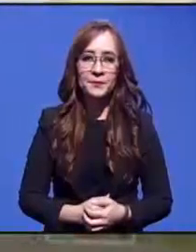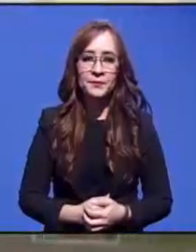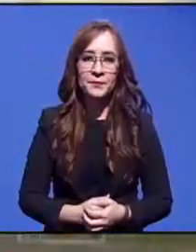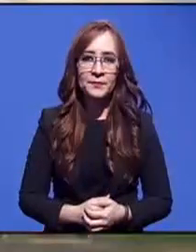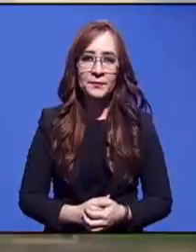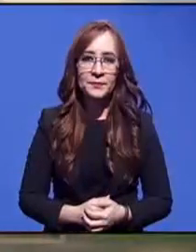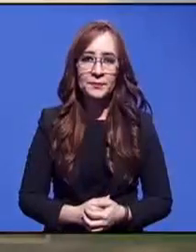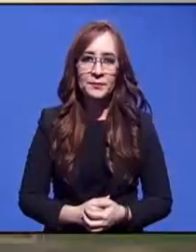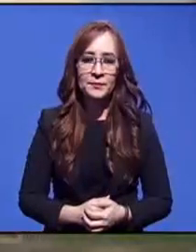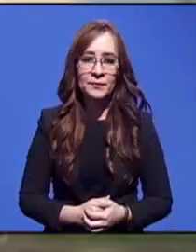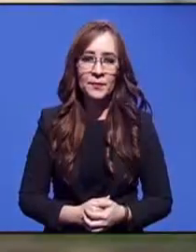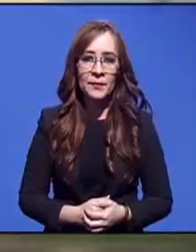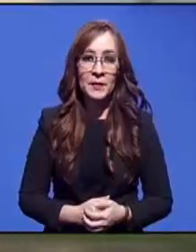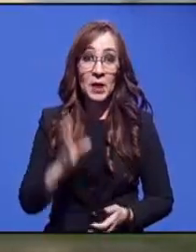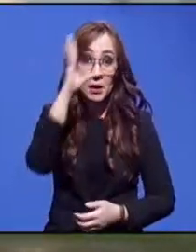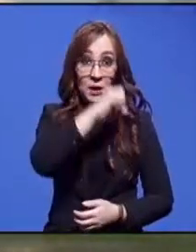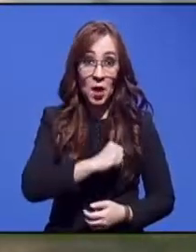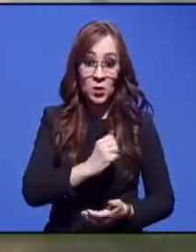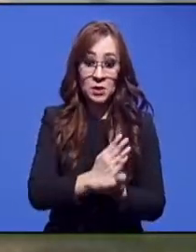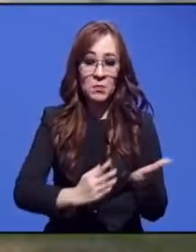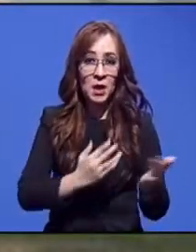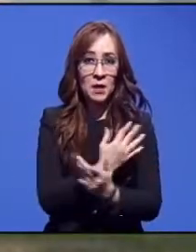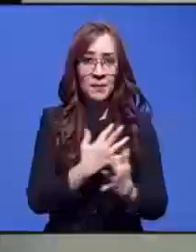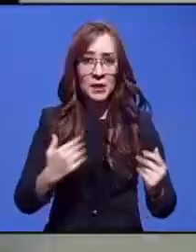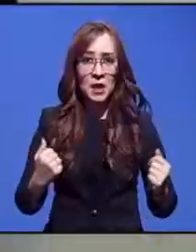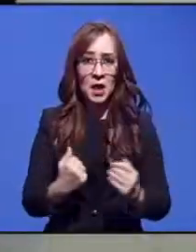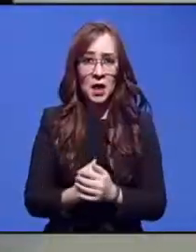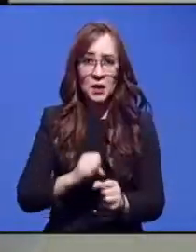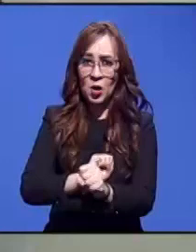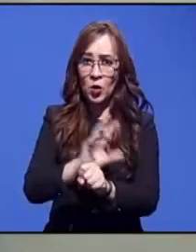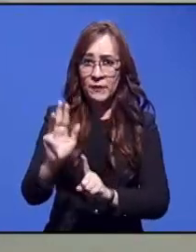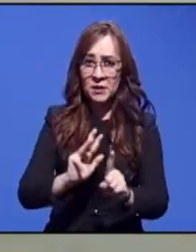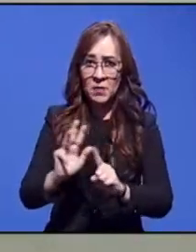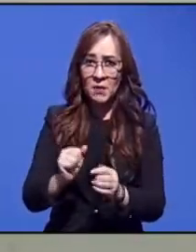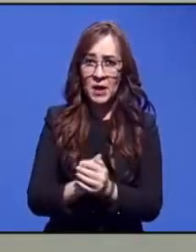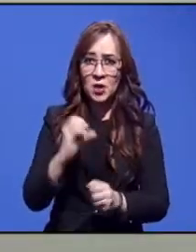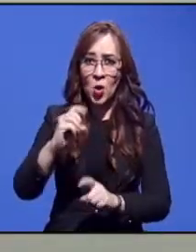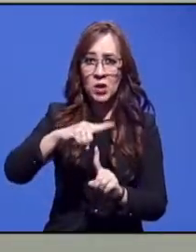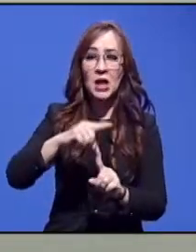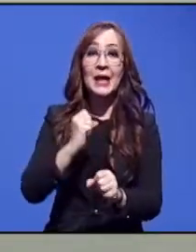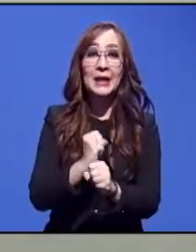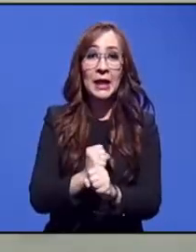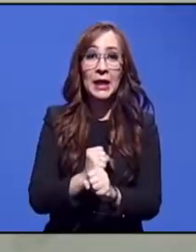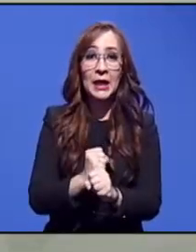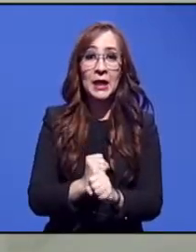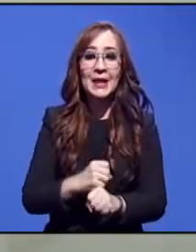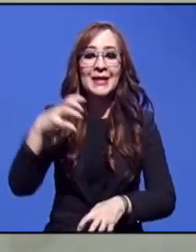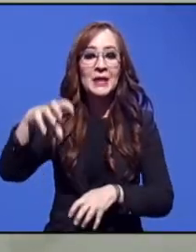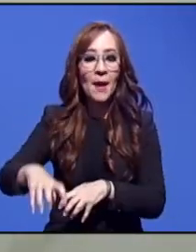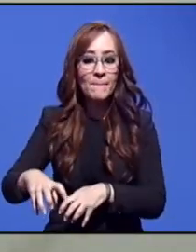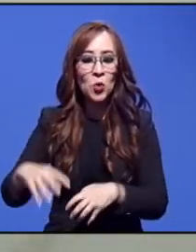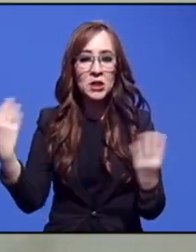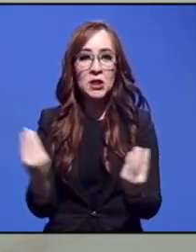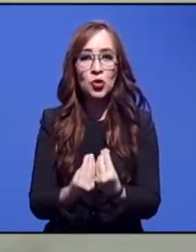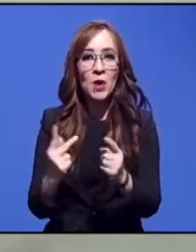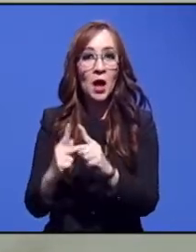nggak masalah. Diketahui, sebagian warga yang terjangkit COVID-19 namun tanpa gejala ditampung pada sejumlah hotel yang telah ditunjuk.